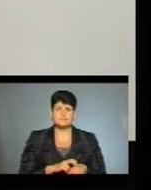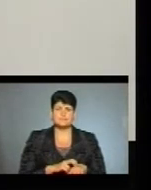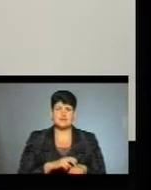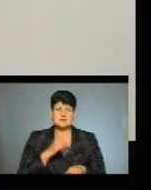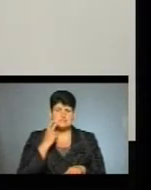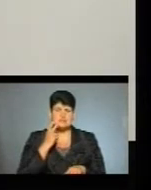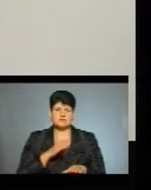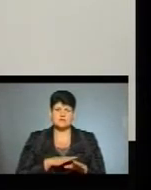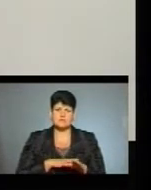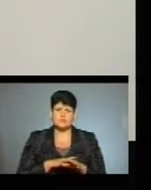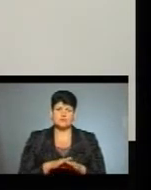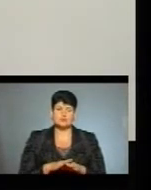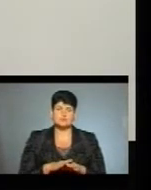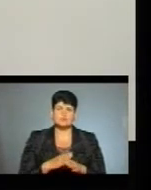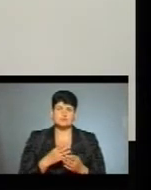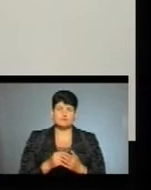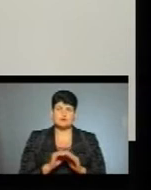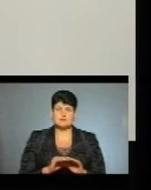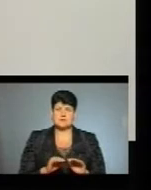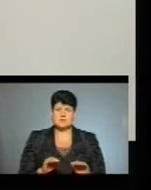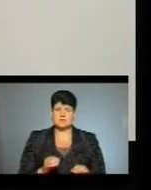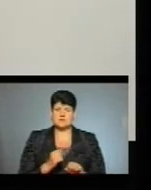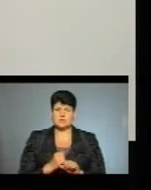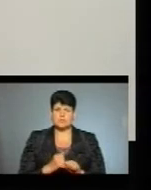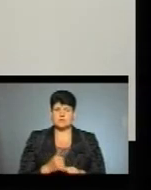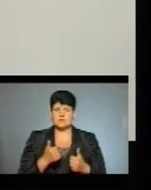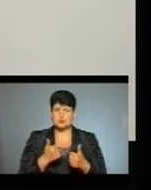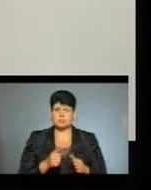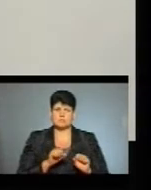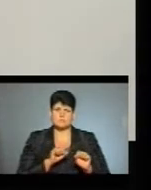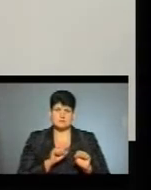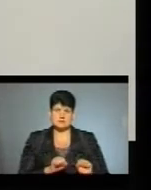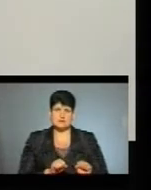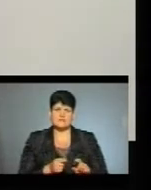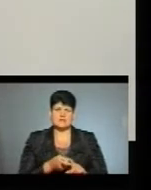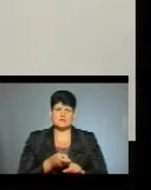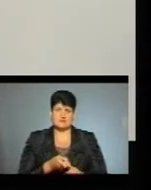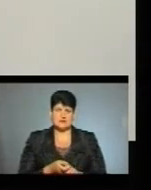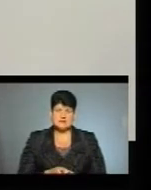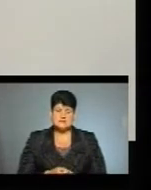завжди виконували своїм дітям, робили гарний захист від цих інфекцій.